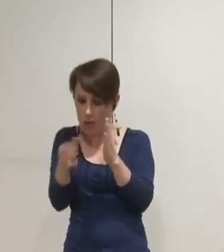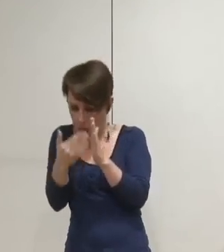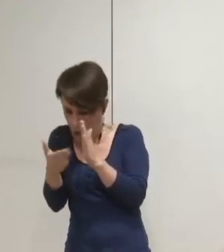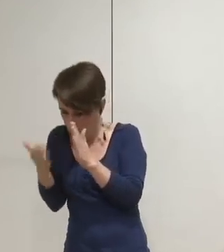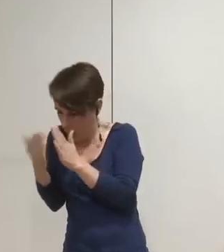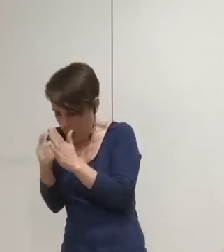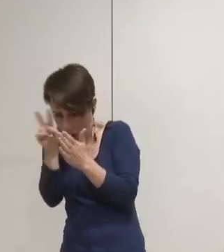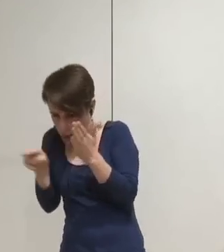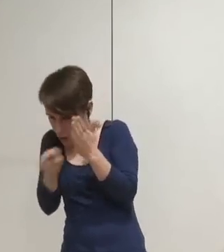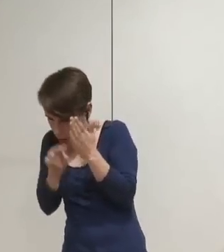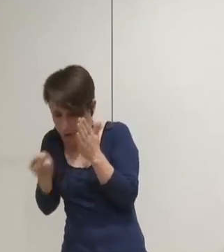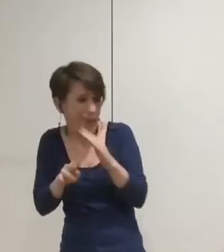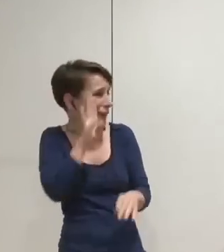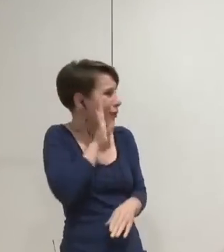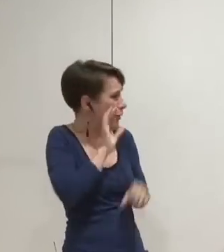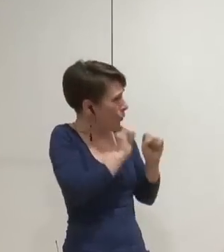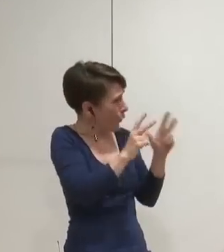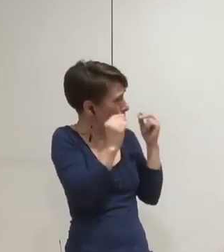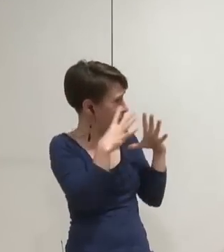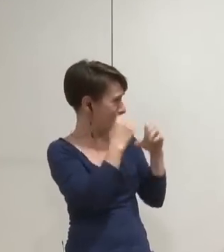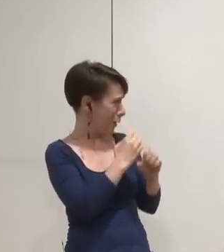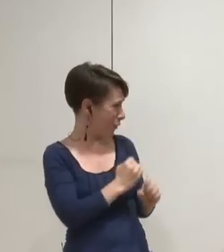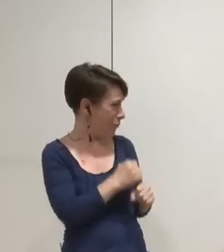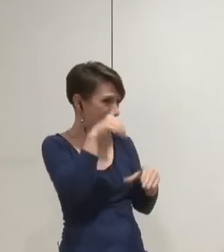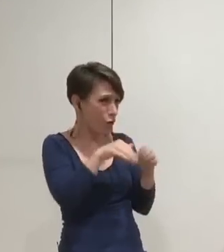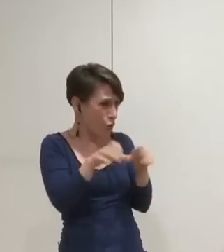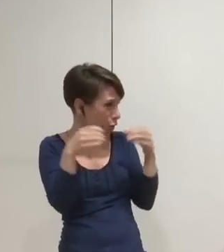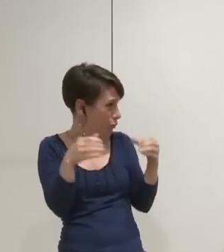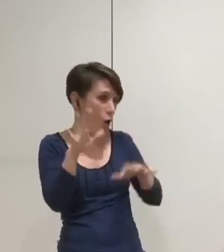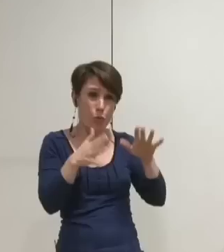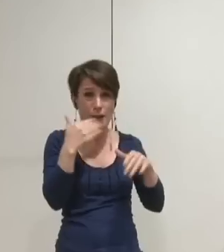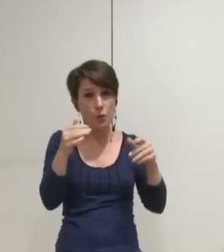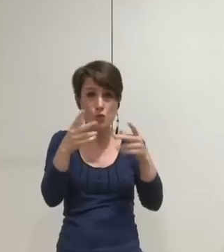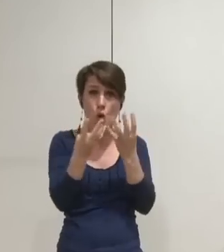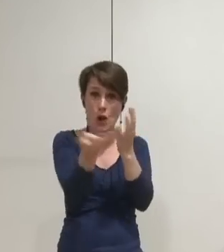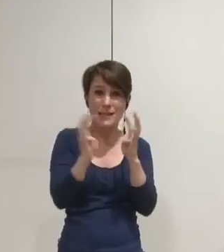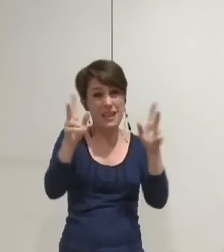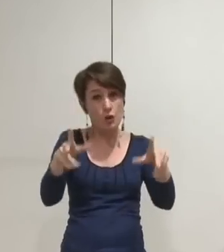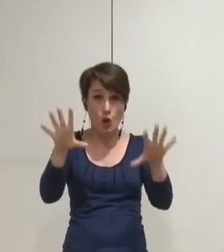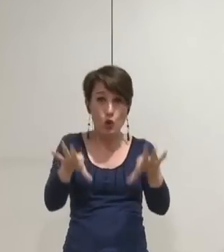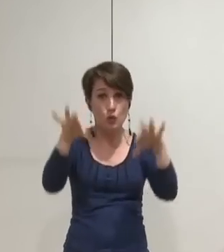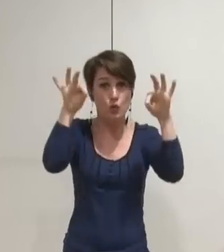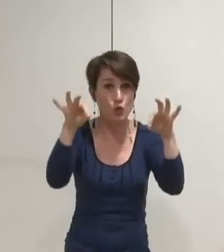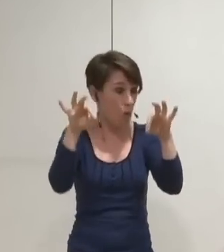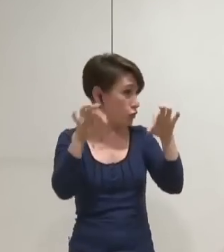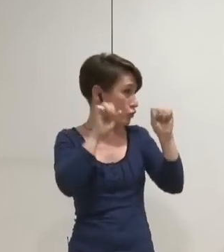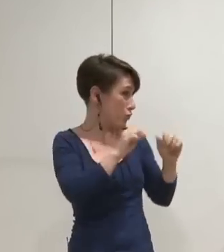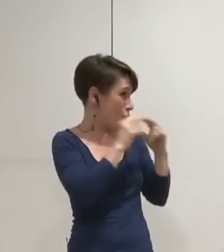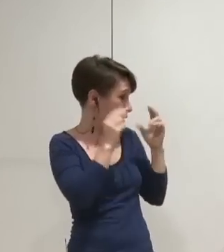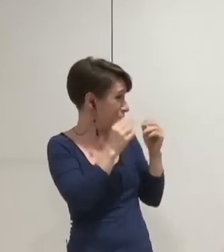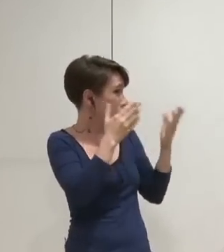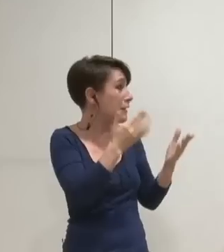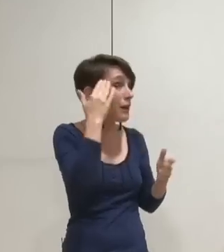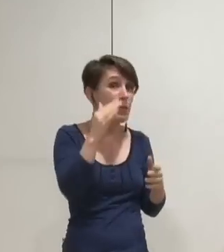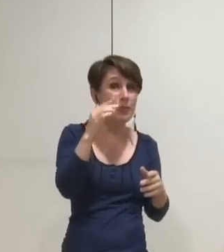sur la présupposé la la la position prédominante du conseil municipal par rapport à la CAO dans le casre d'un